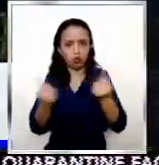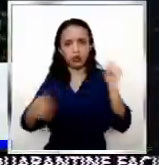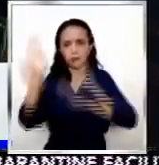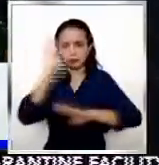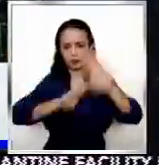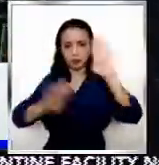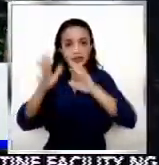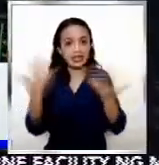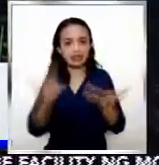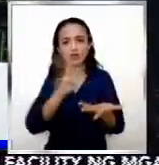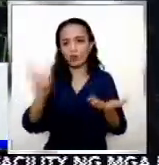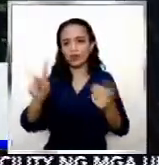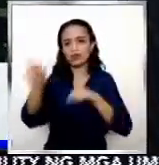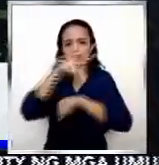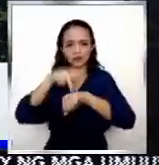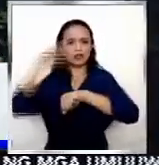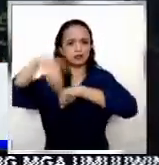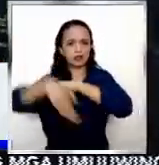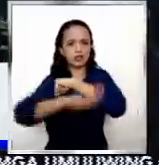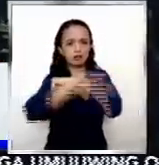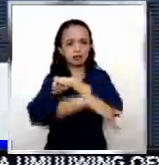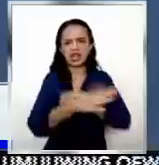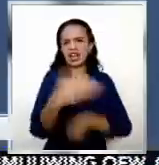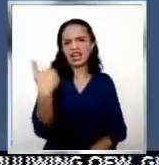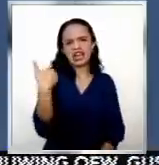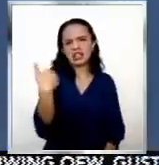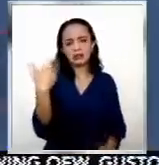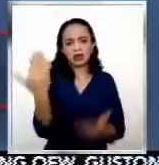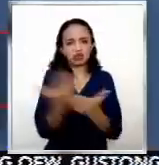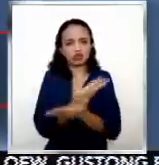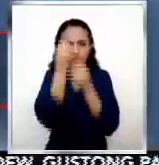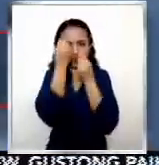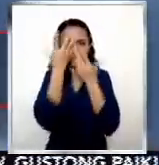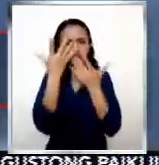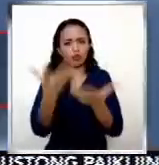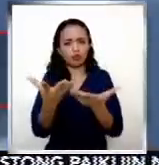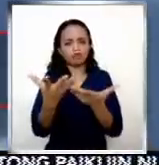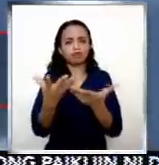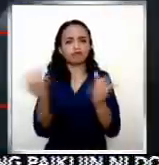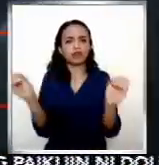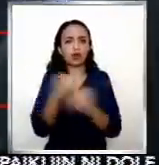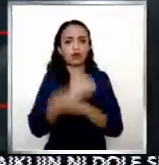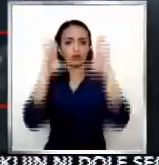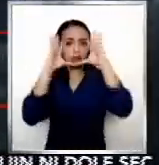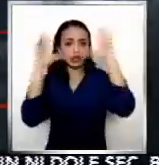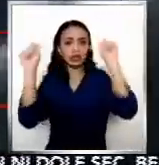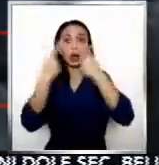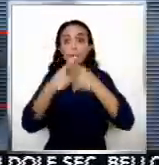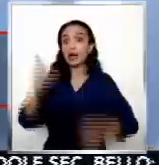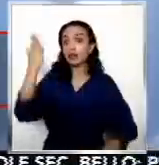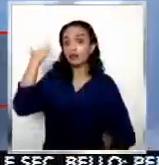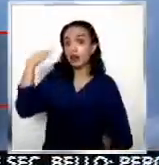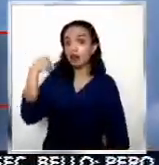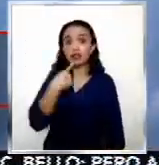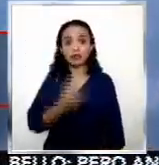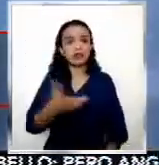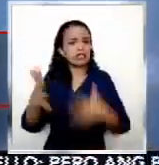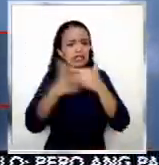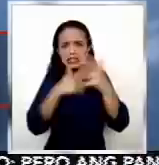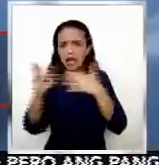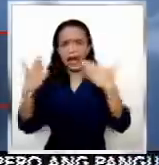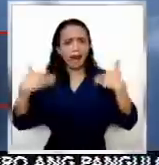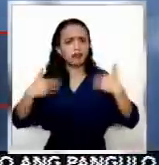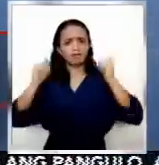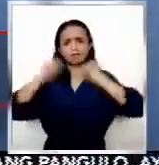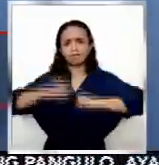Sea. Wala pang bagong pahayag ang palasyo kaugnay nito. Pero dati na nilang sinabi na kahit may verbal agreement ay hindi raw